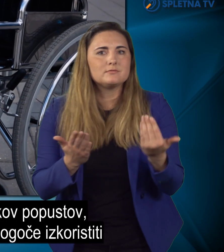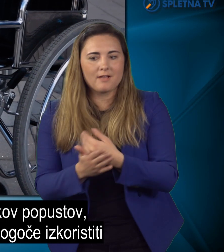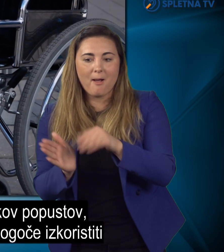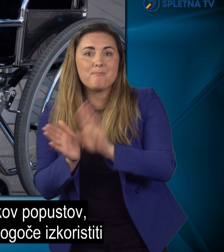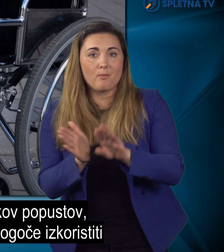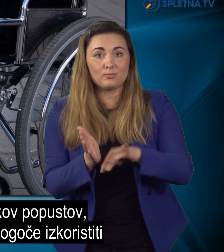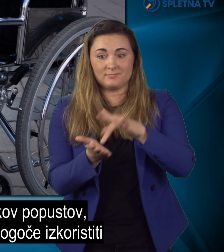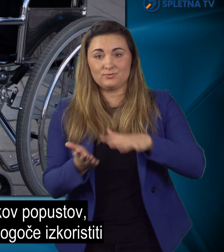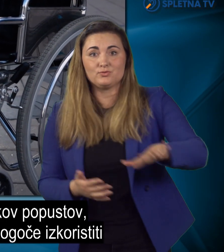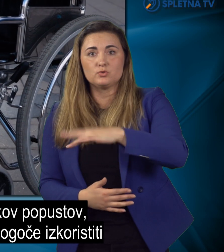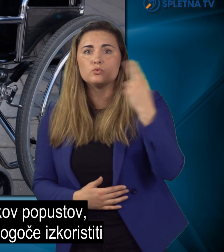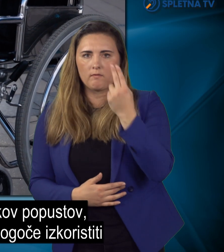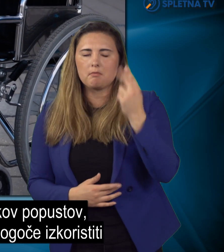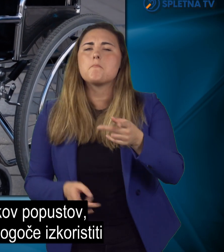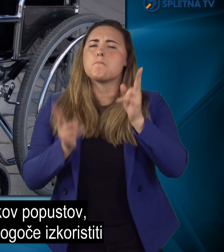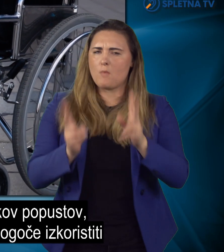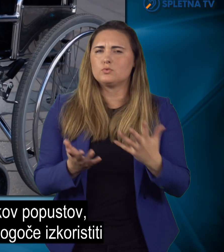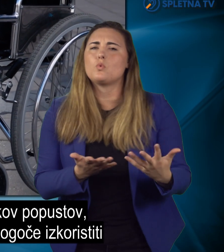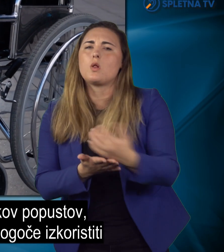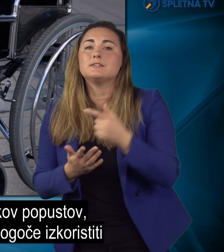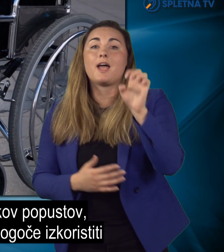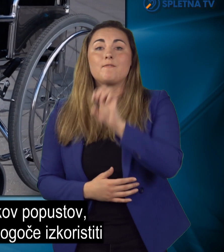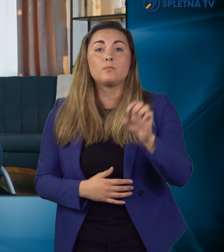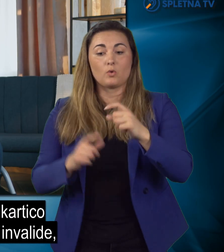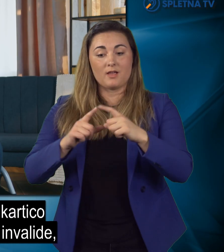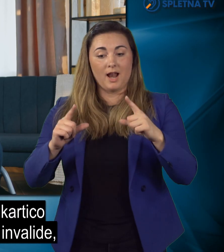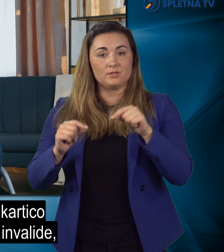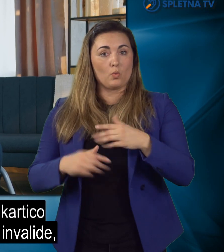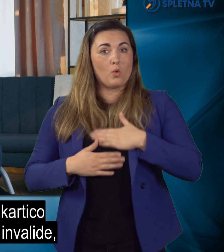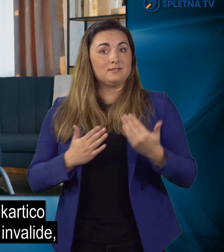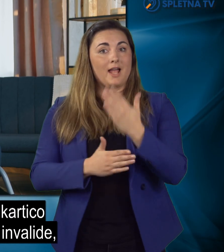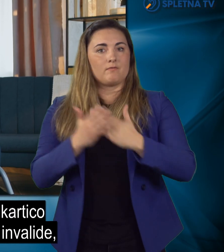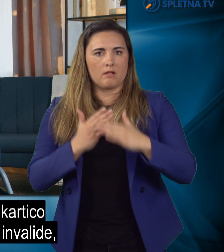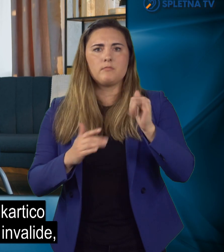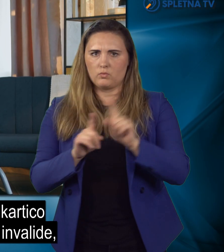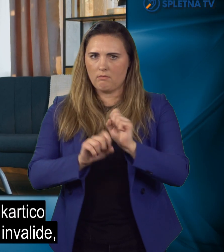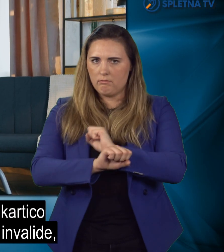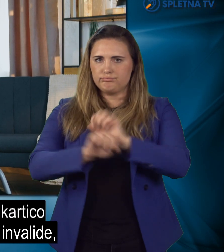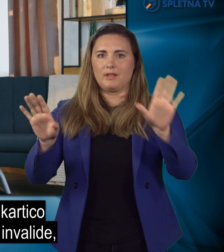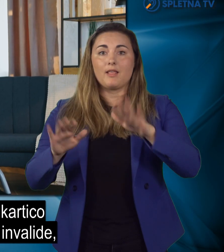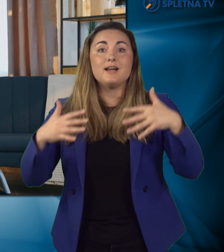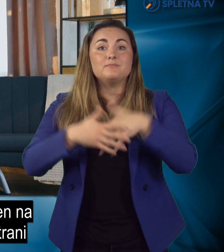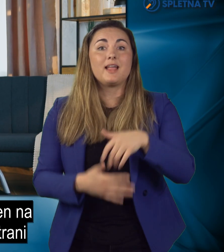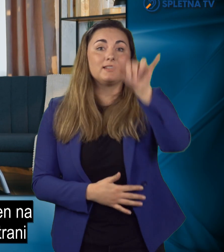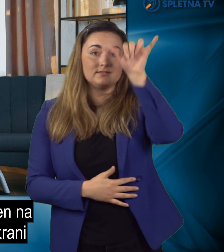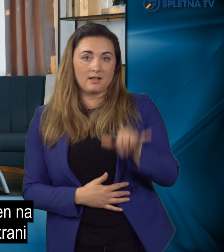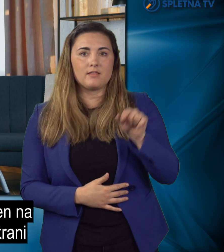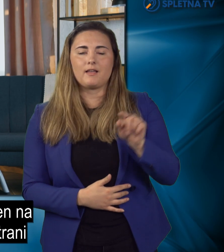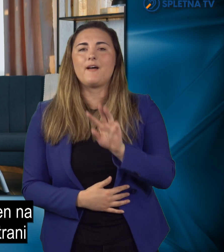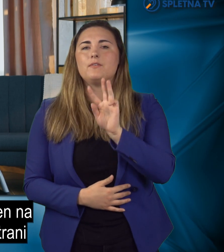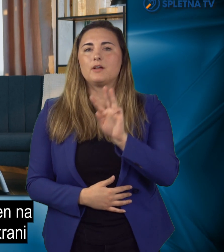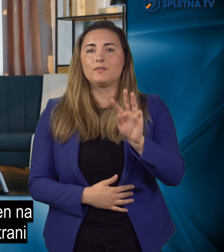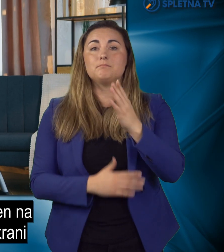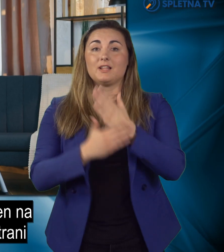Seznam ponudnikov popustov, ki jih je v Sloveniji mogoče izkoristiti z evropsko kartico ugodnosti za invalide, je objavljen